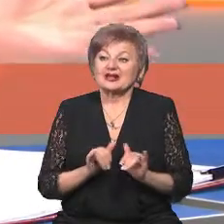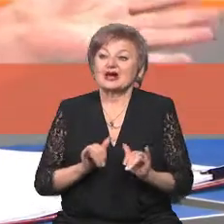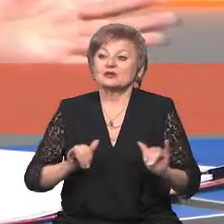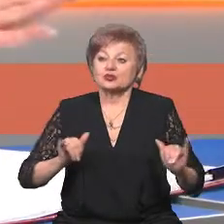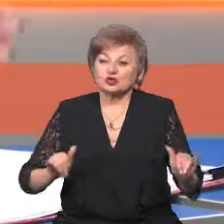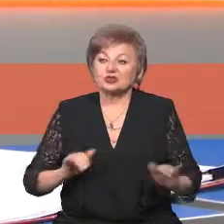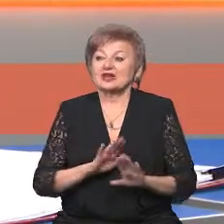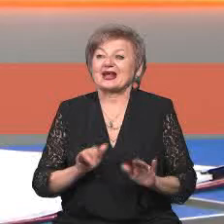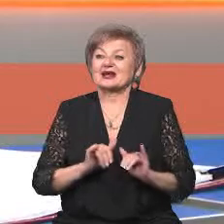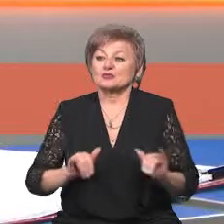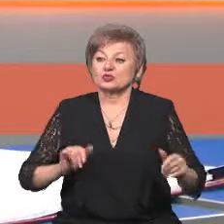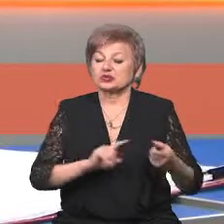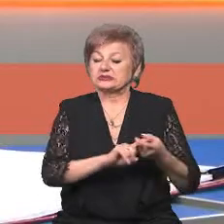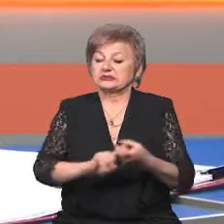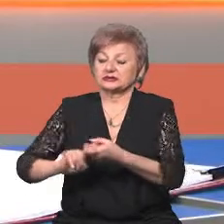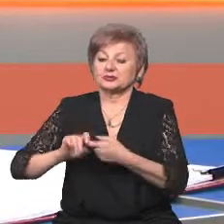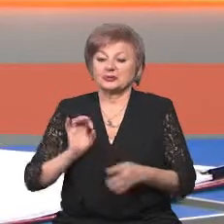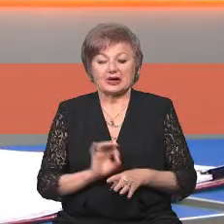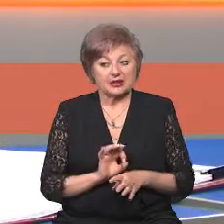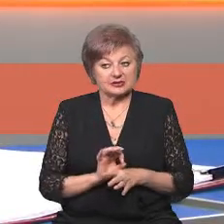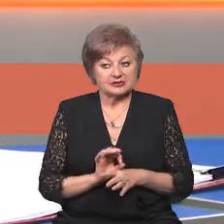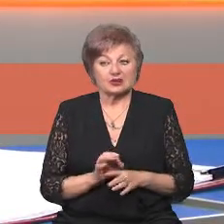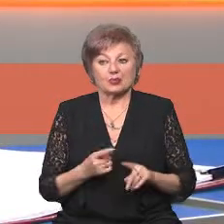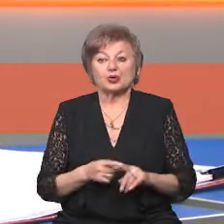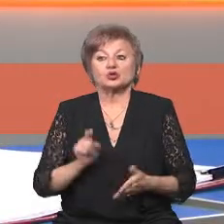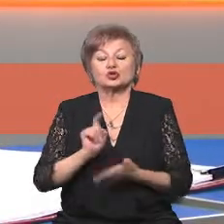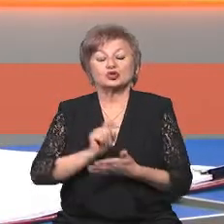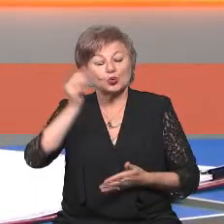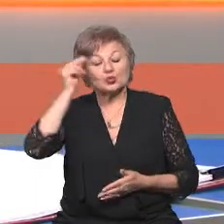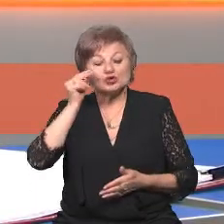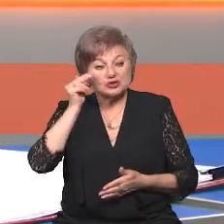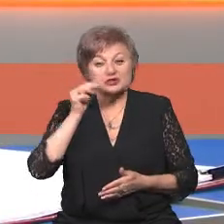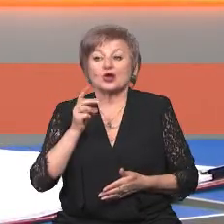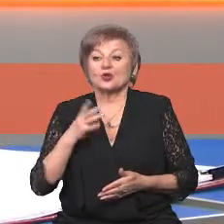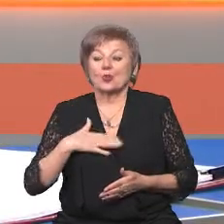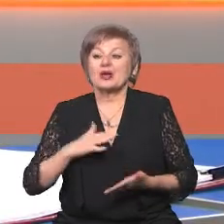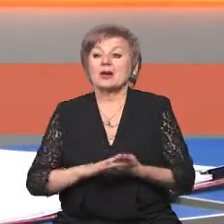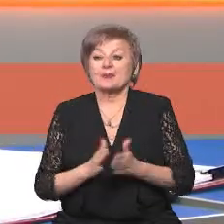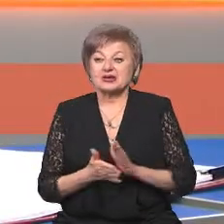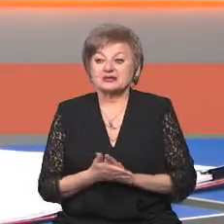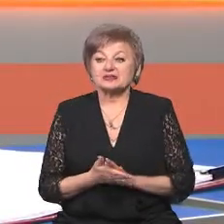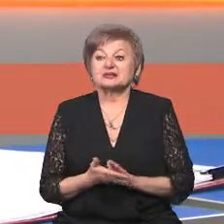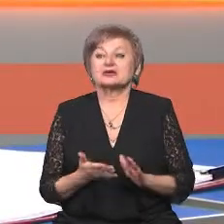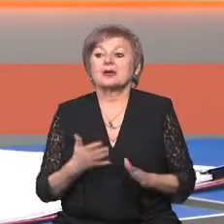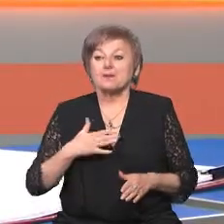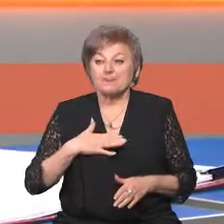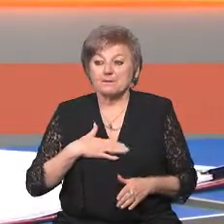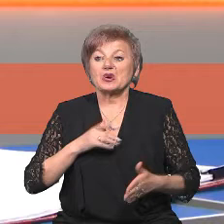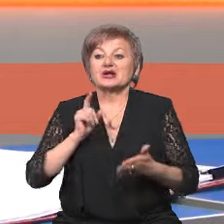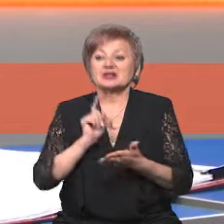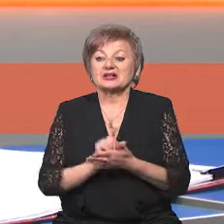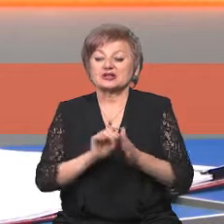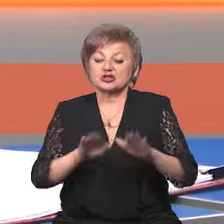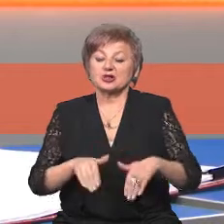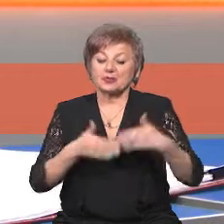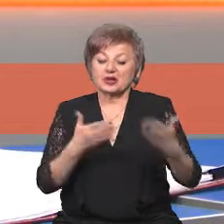чи не розповсюдження інфекційних хвороб. А ми повинні вчити. Тому позиція моя така, що ми повинні